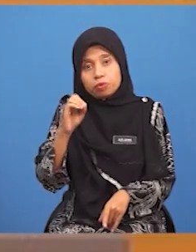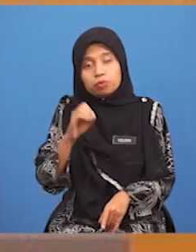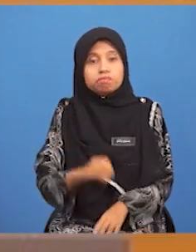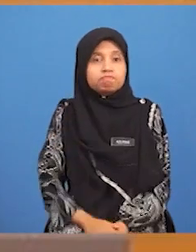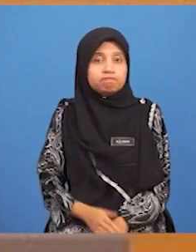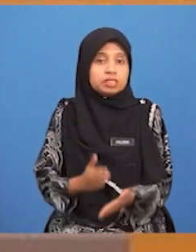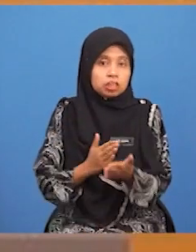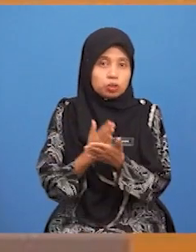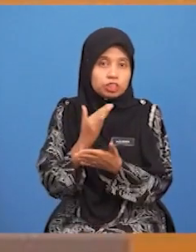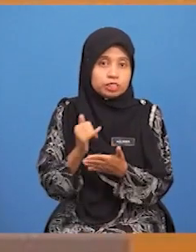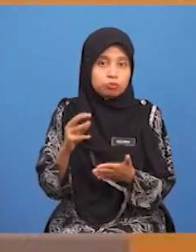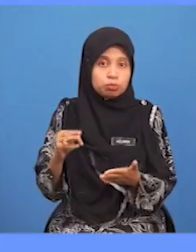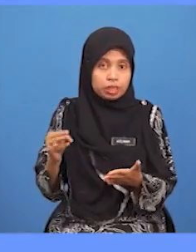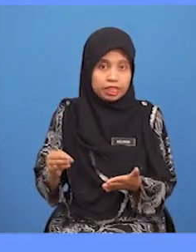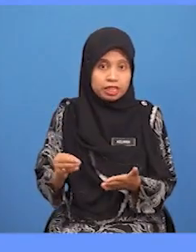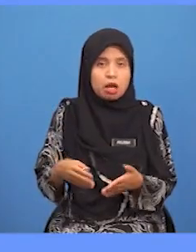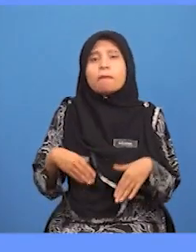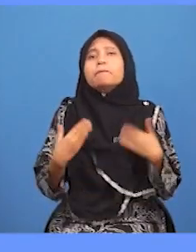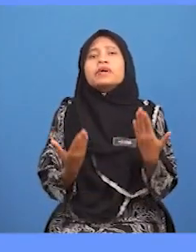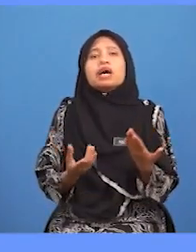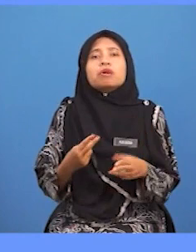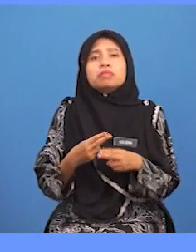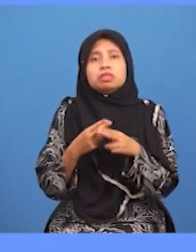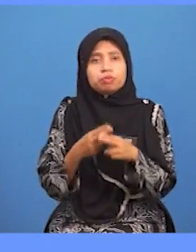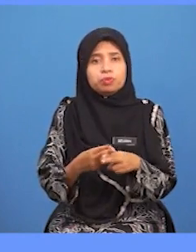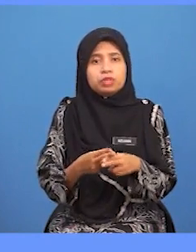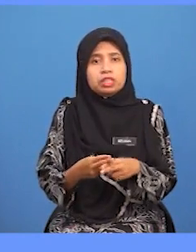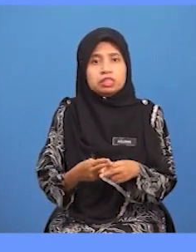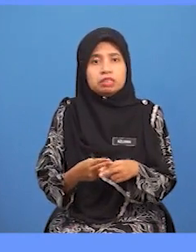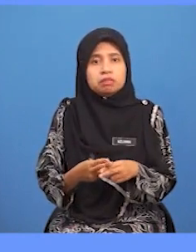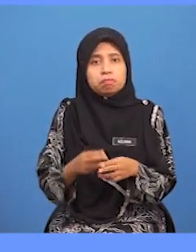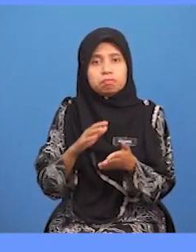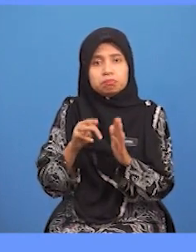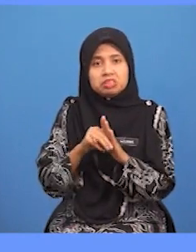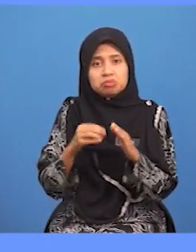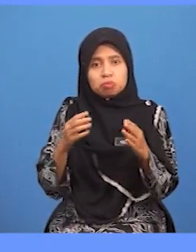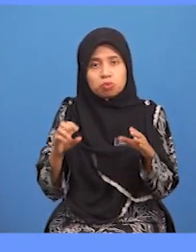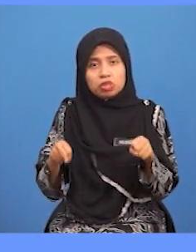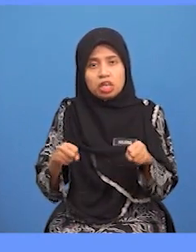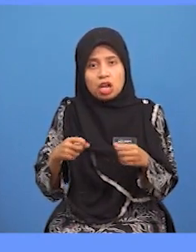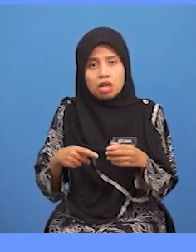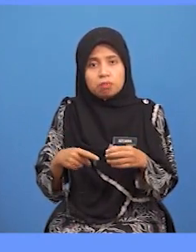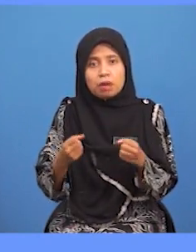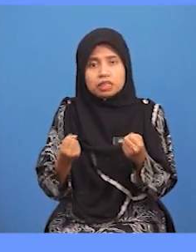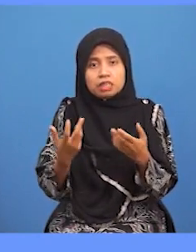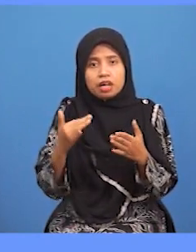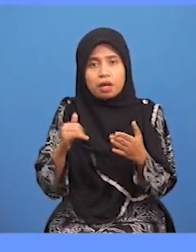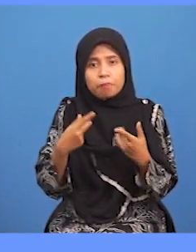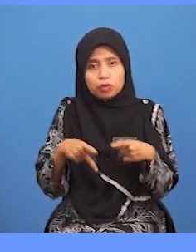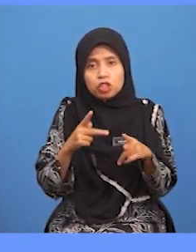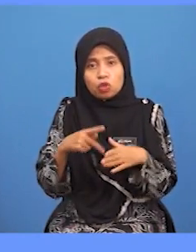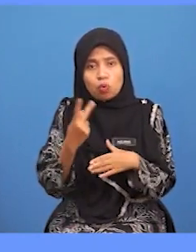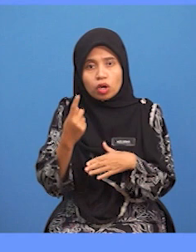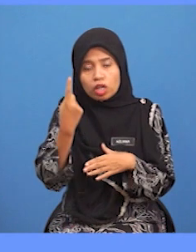RM19,340. Seterusnya murid-murid, bagaimana pula perniagaan menjana kuantiti yang perlu dikeluarkan untuk mencapai